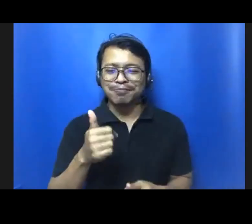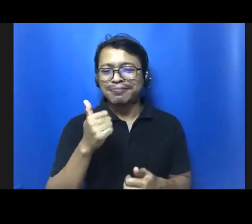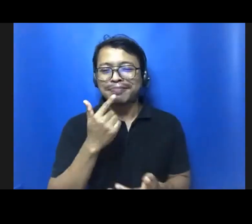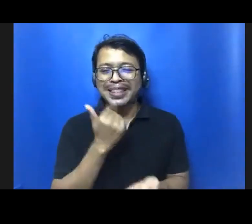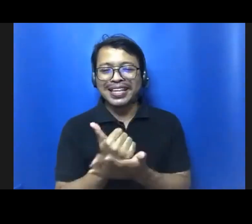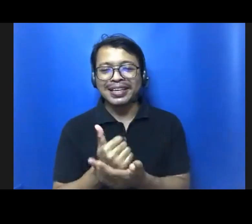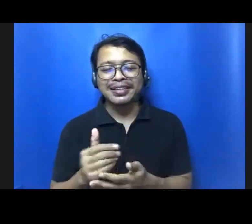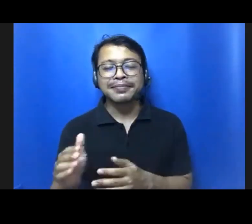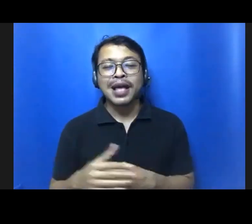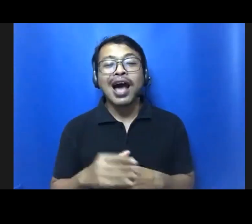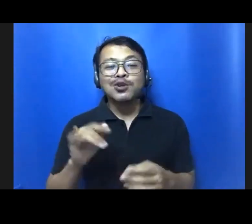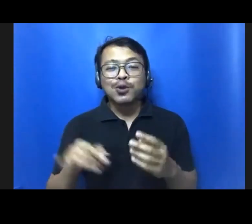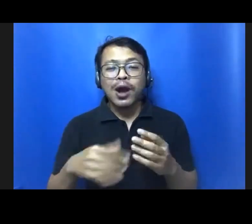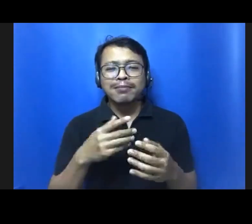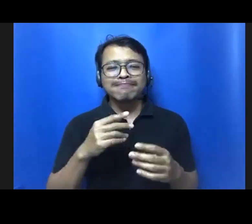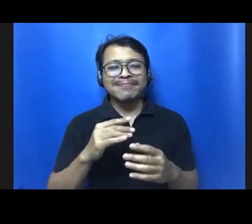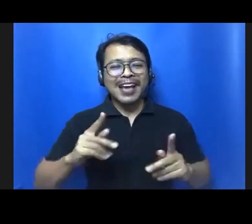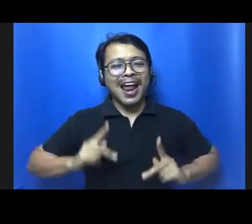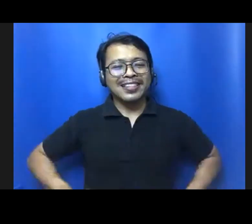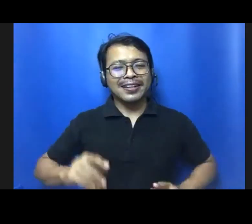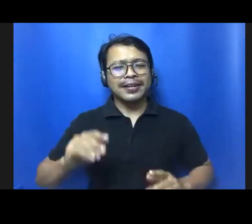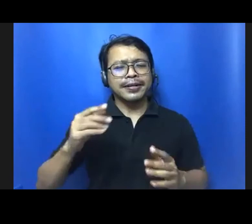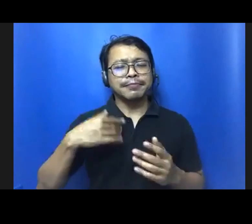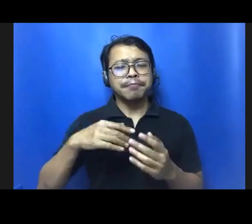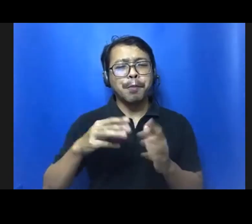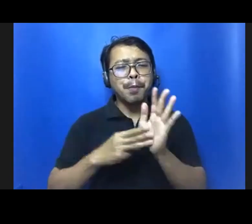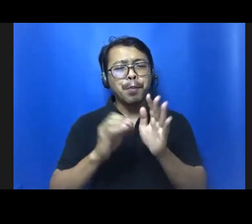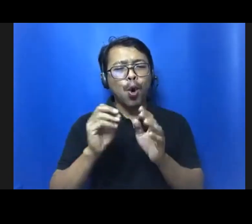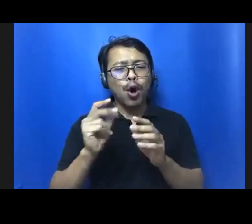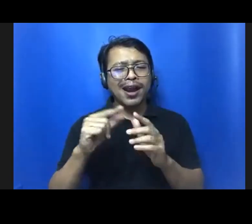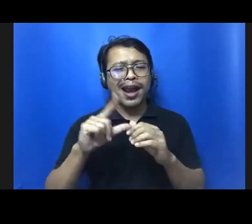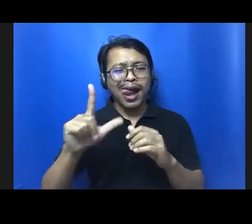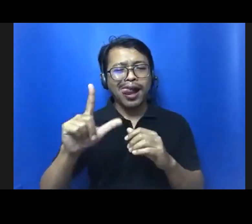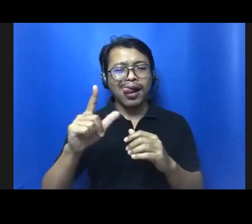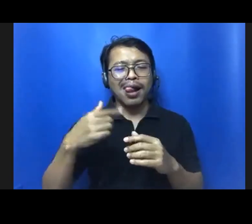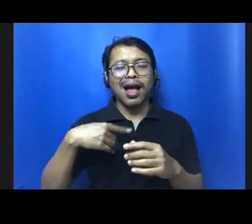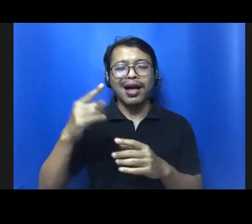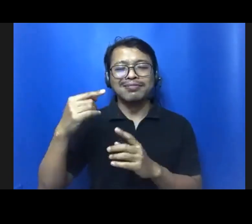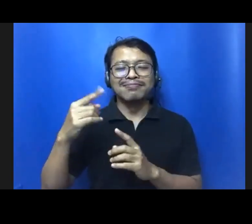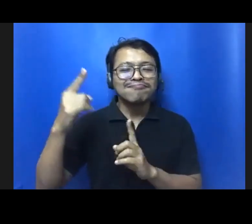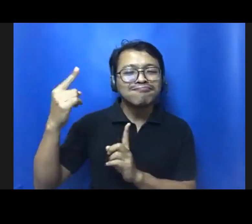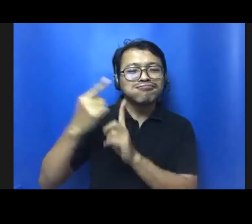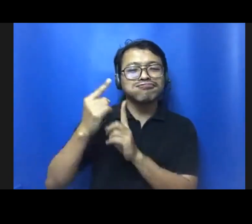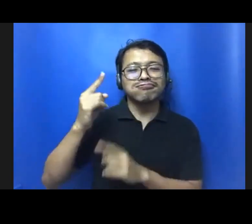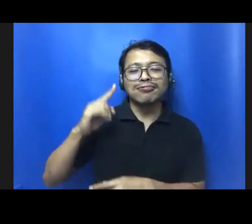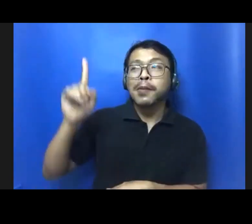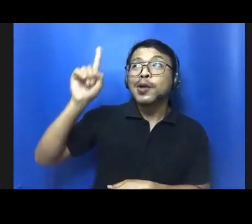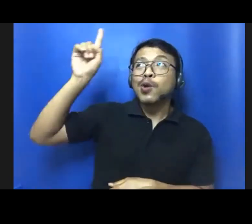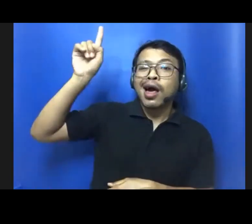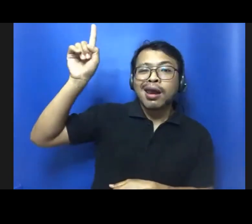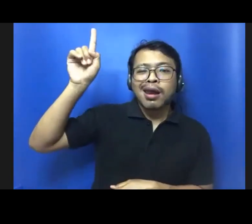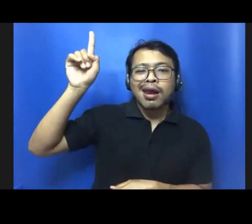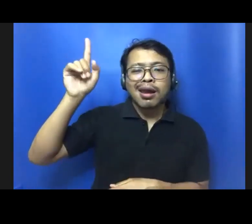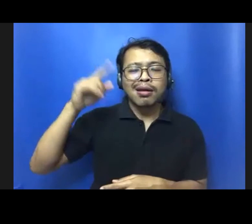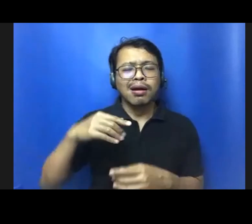vertikal yang kepada Allah Subhanahu wa taala, ini menjadi sumber dari segala integritas. Karena